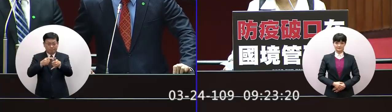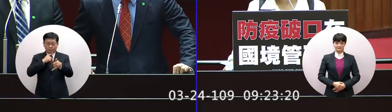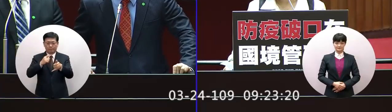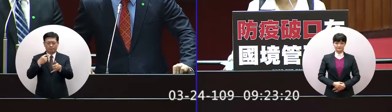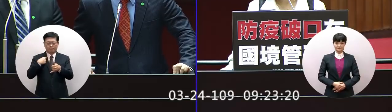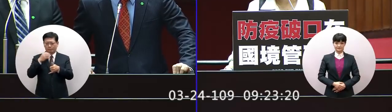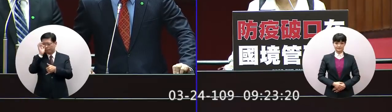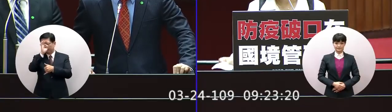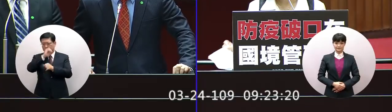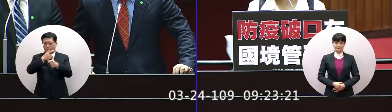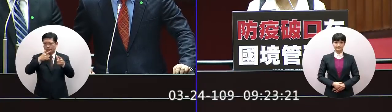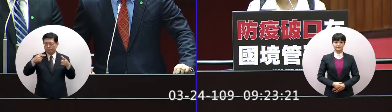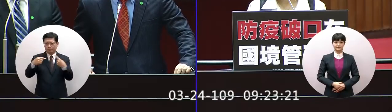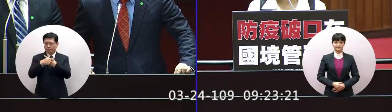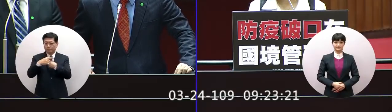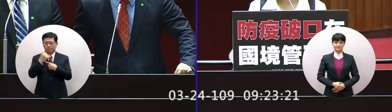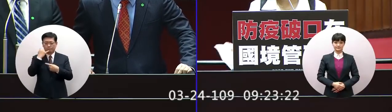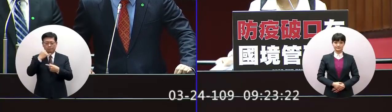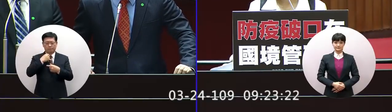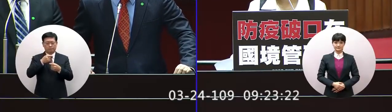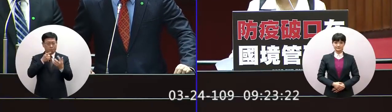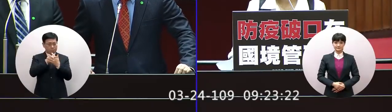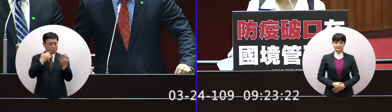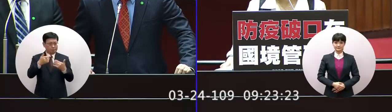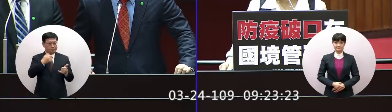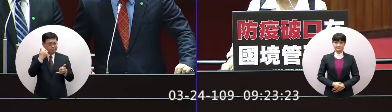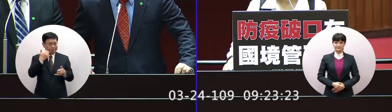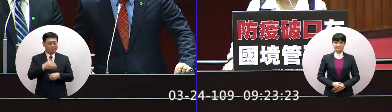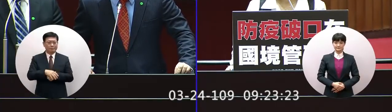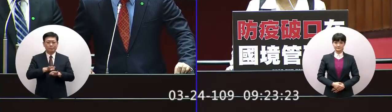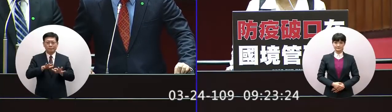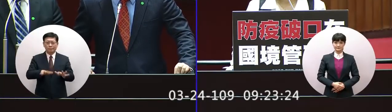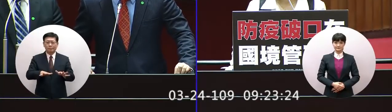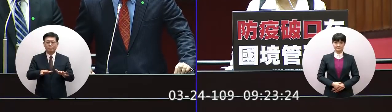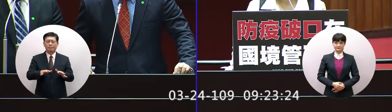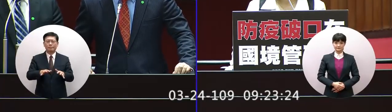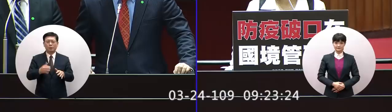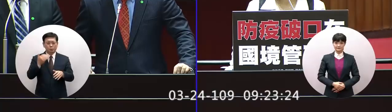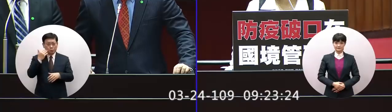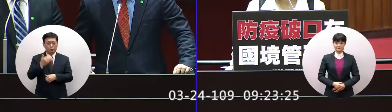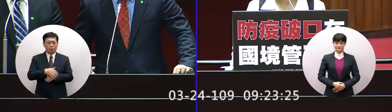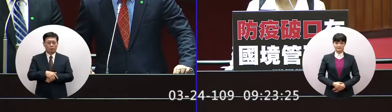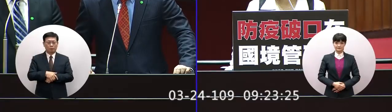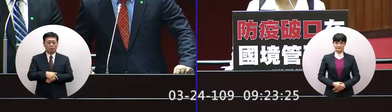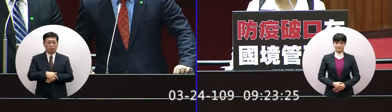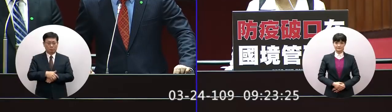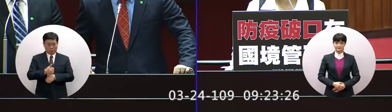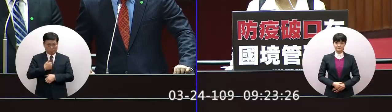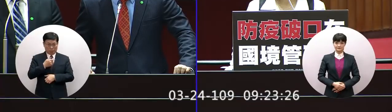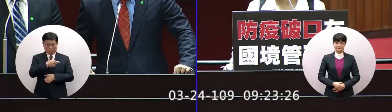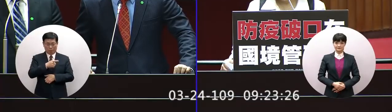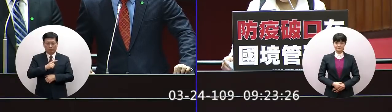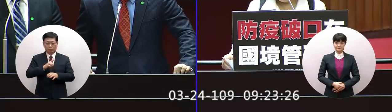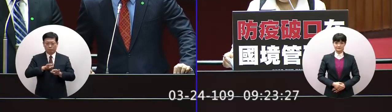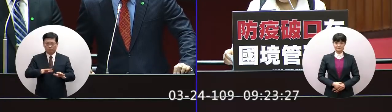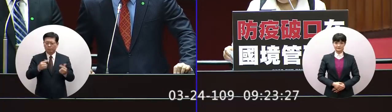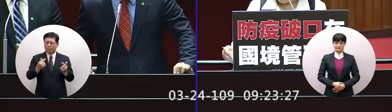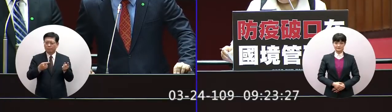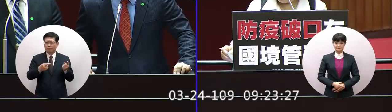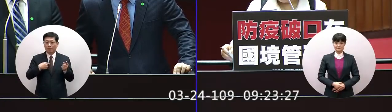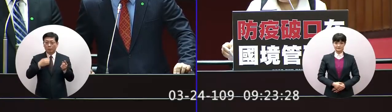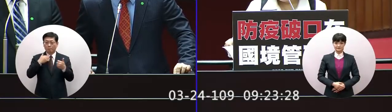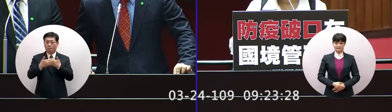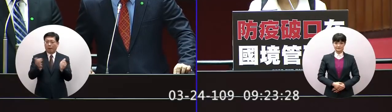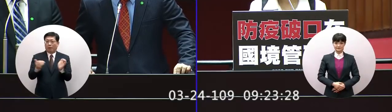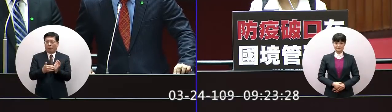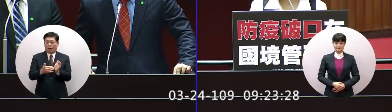过了各个管道，希望能够查出他的身份的哈。那现在纵然说，如果他因为变成说他如果